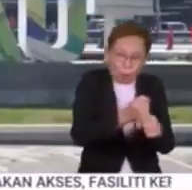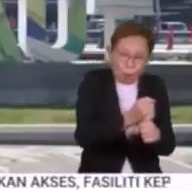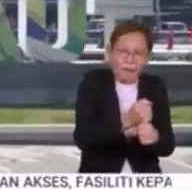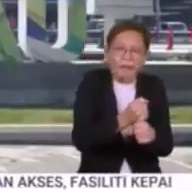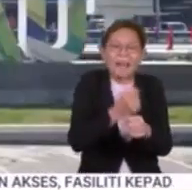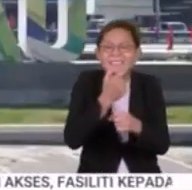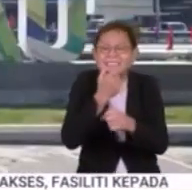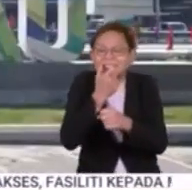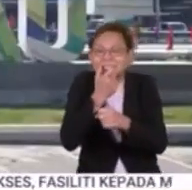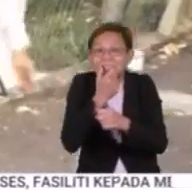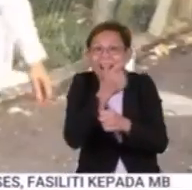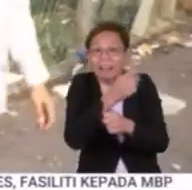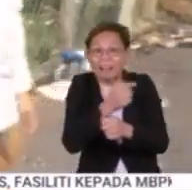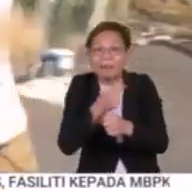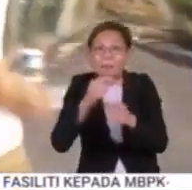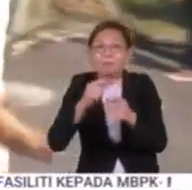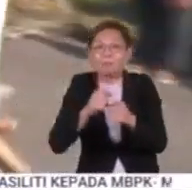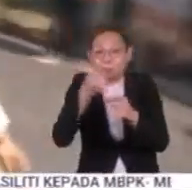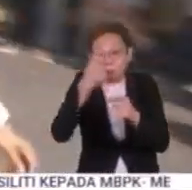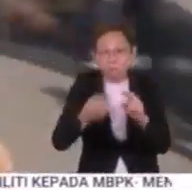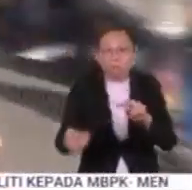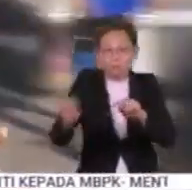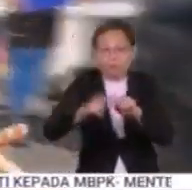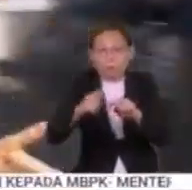kerepek dan tempe bagi meningkatkan pendapatan peniaga